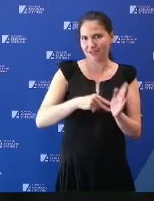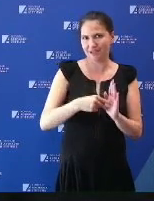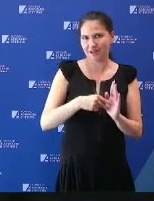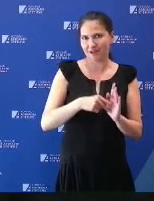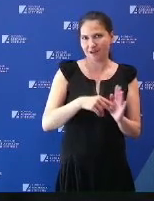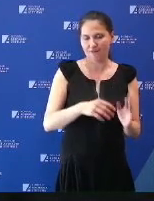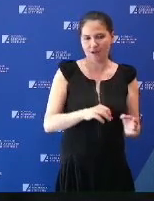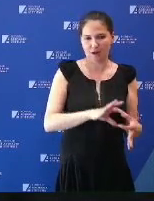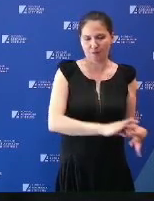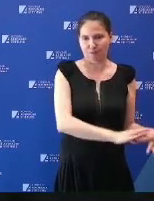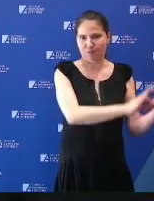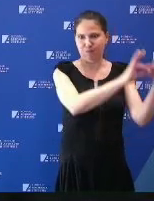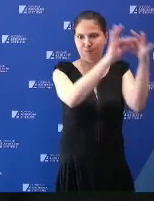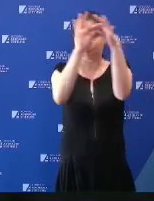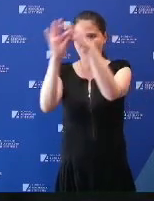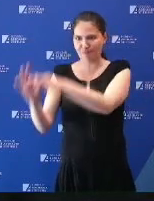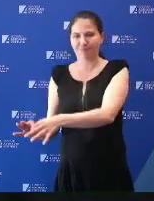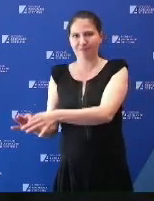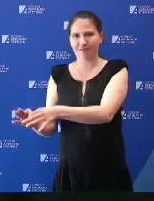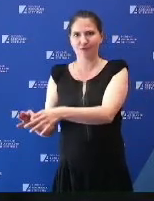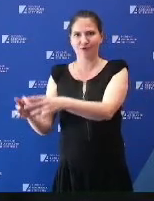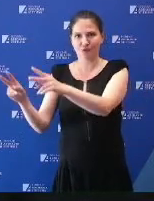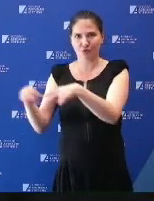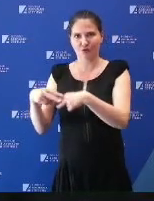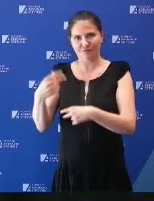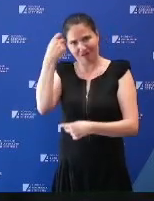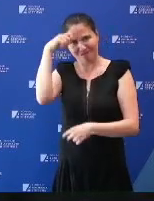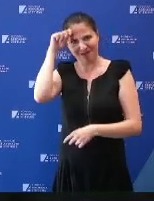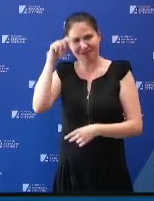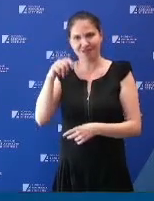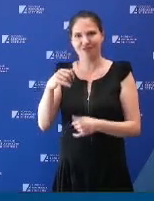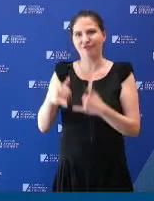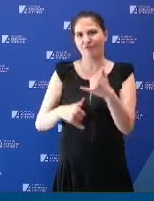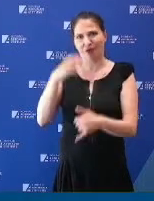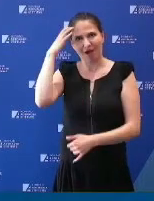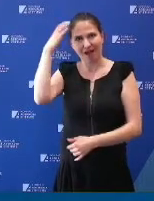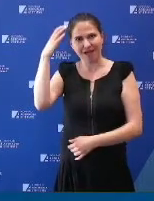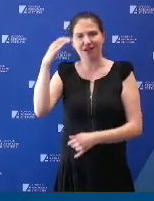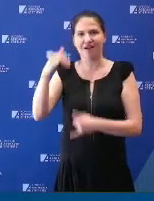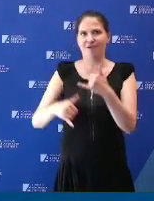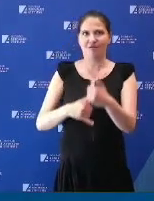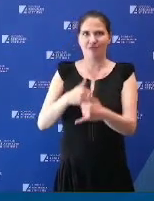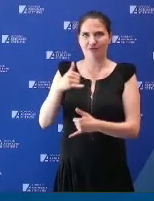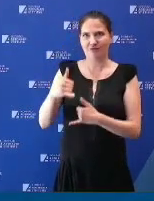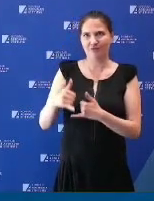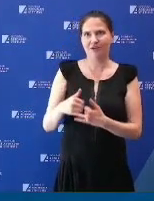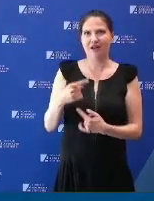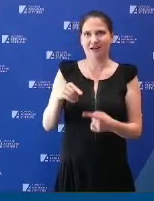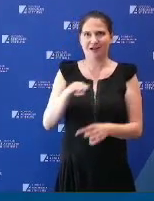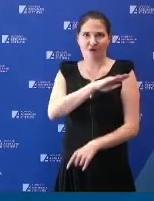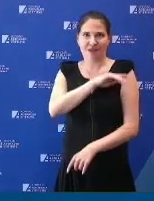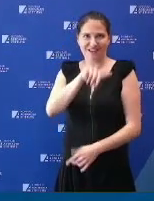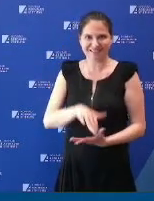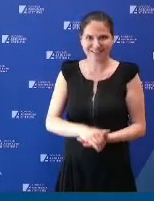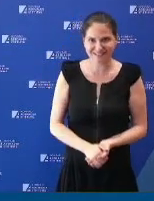von Karlsruhe nach Berlin zu Stefanie Kaiser und meinem lieben Kollegen Tobias Bangermann. Dankeschön.